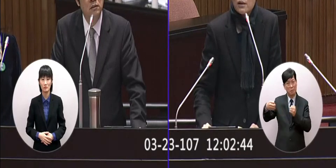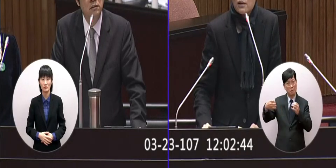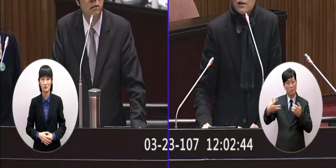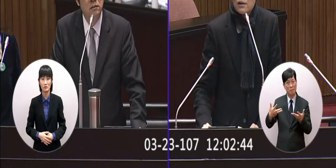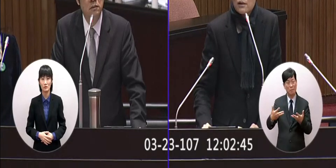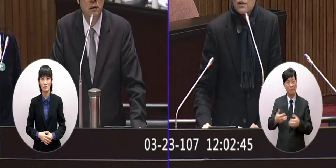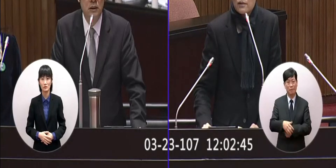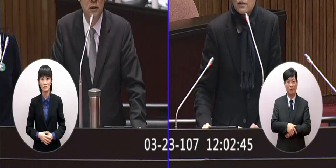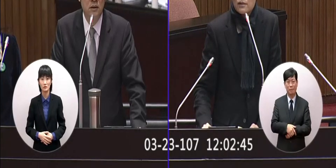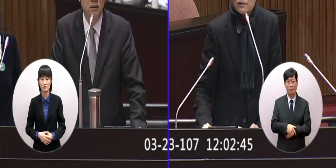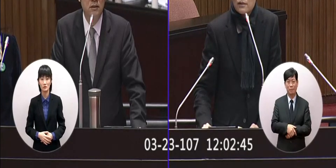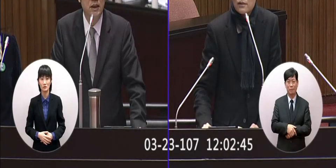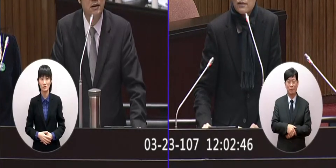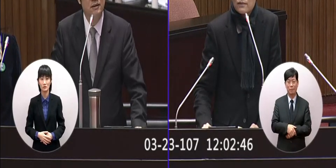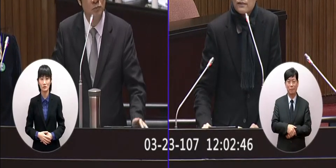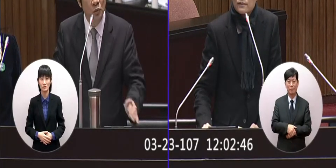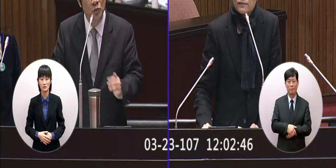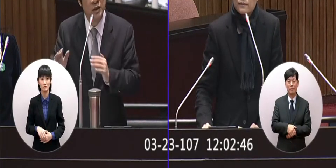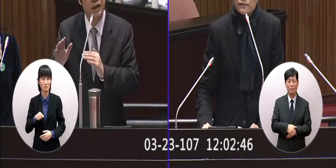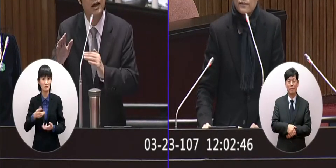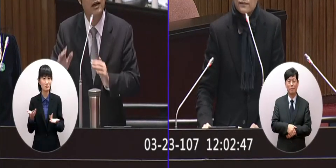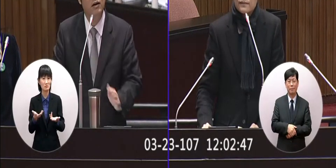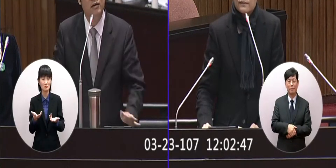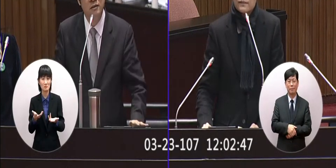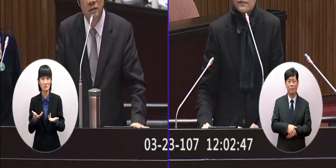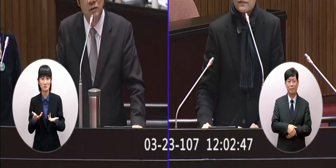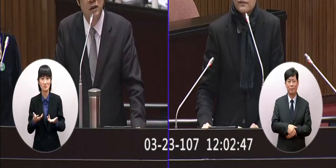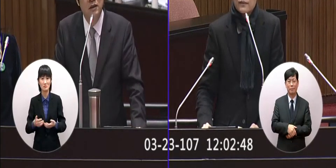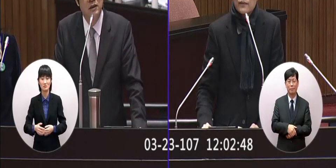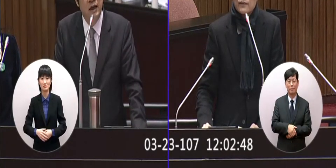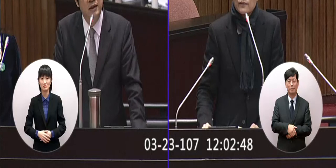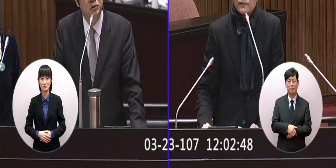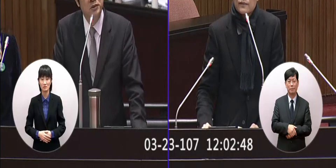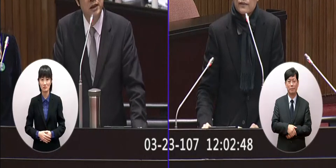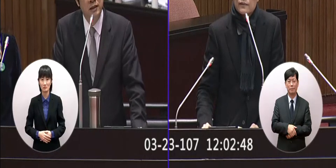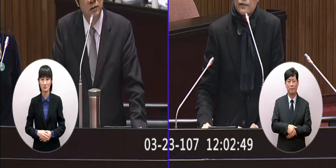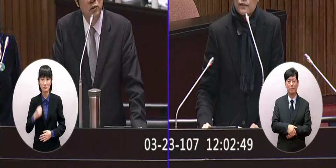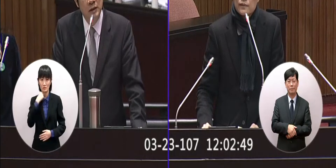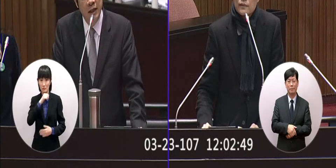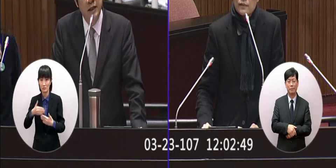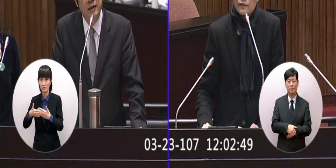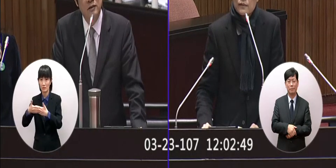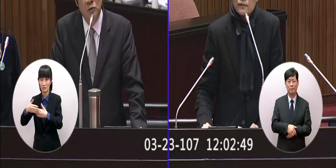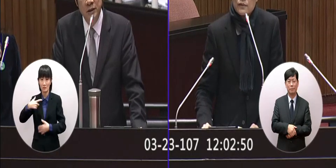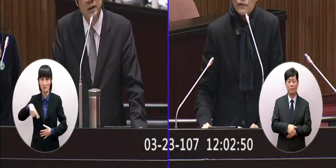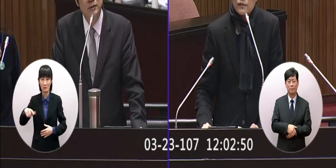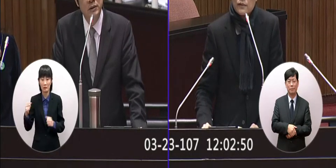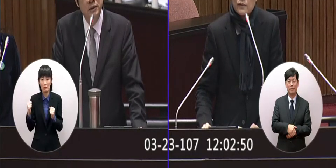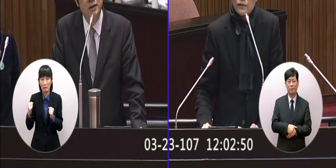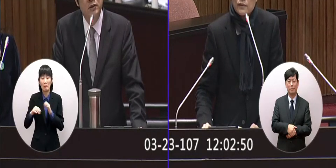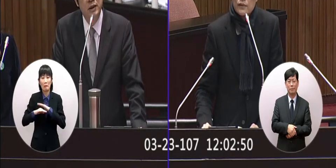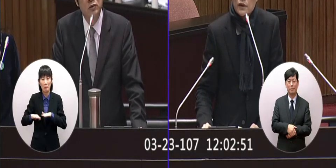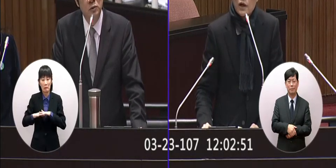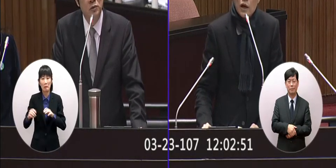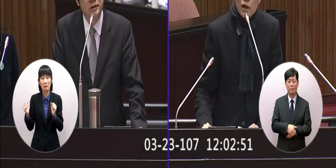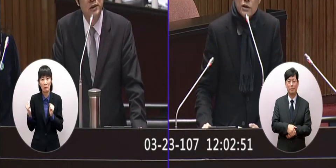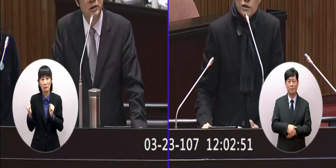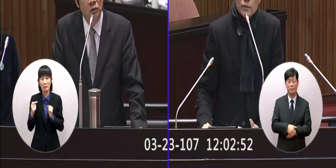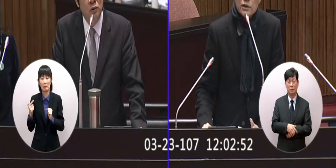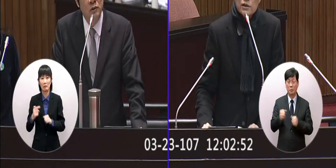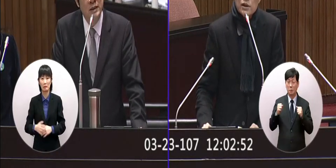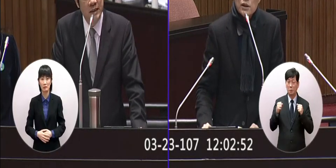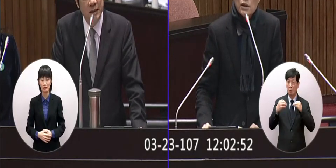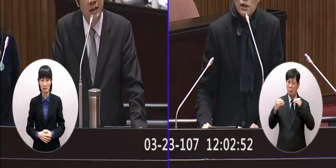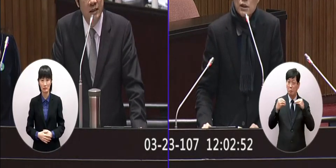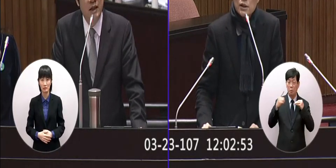谈？ 这个目前呢，啊，哈，两岸处于冷和状态，国际社会都认为 冷和